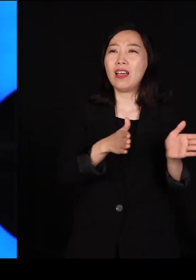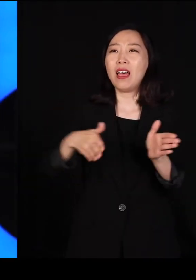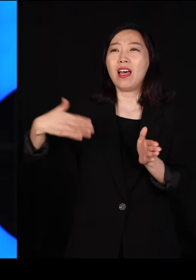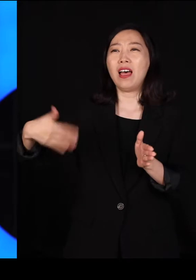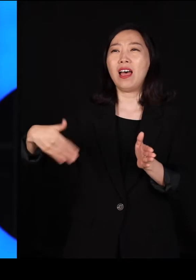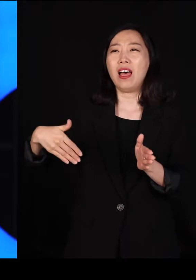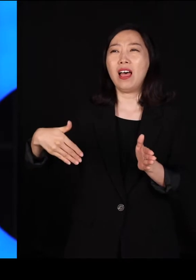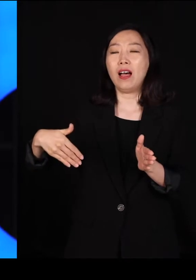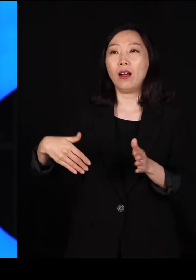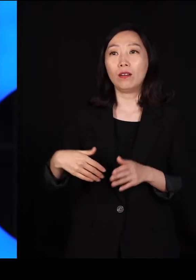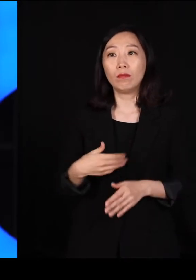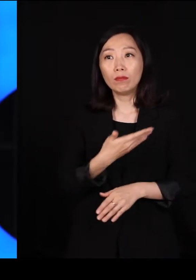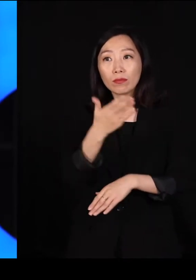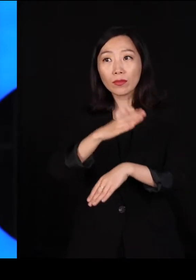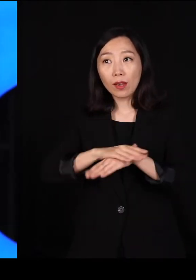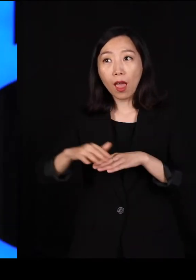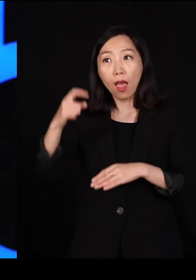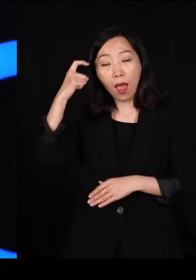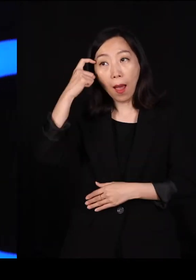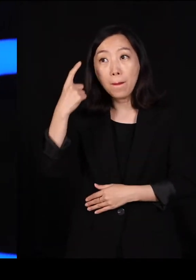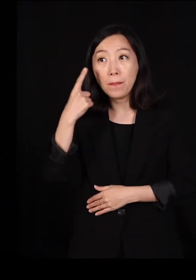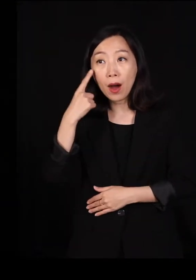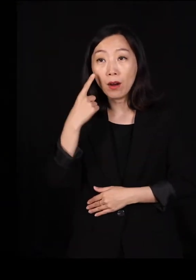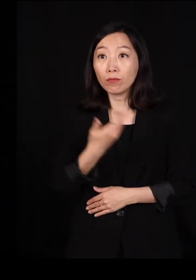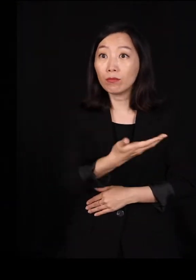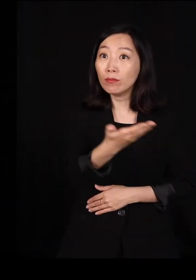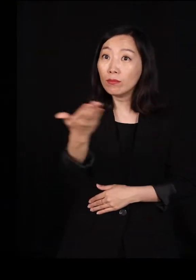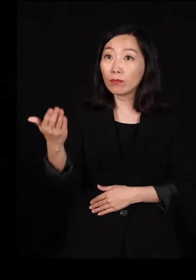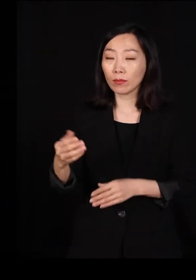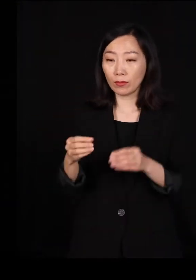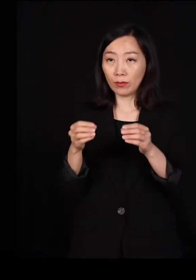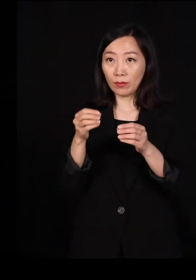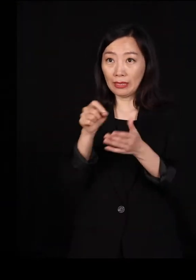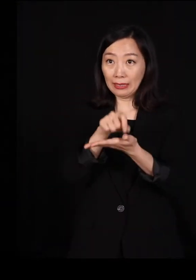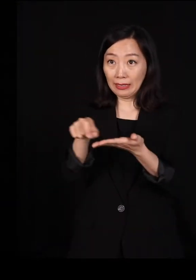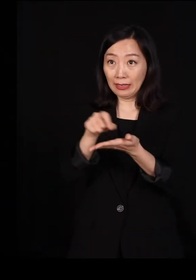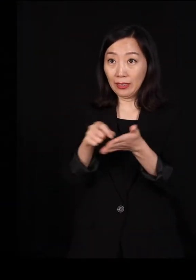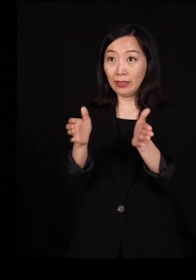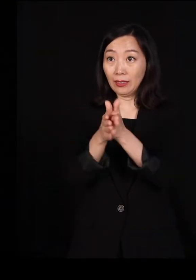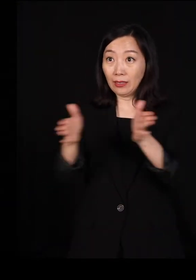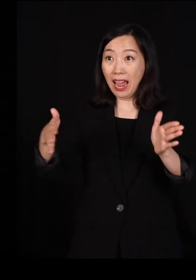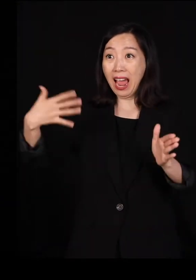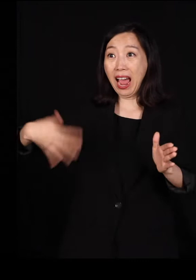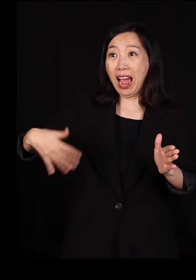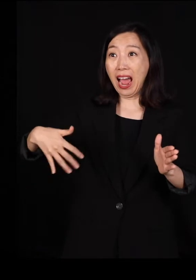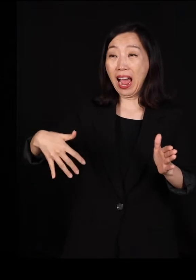준비가. 근데 한번 잘 생각해 보세요, 여러분. 글을 시작하지 않았는데